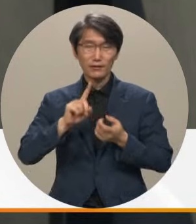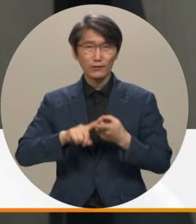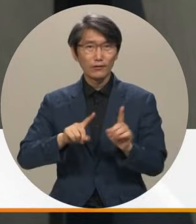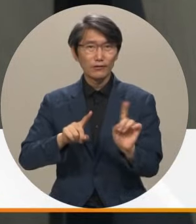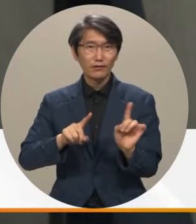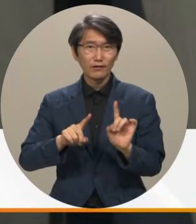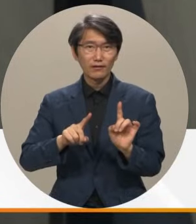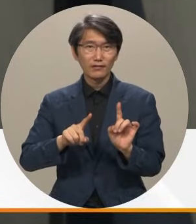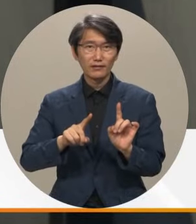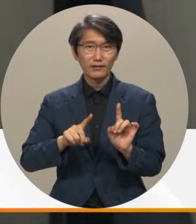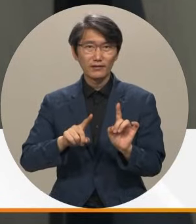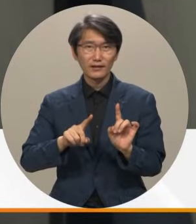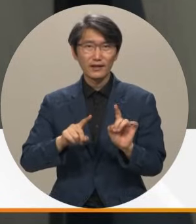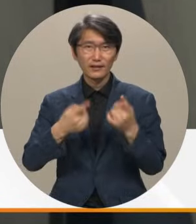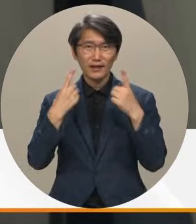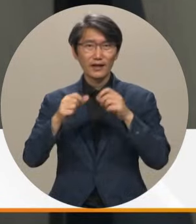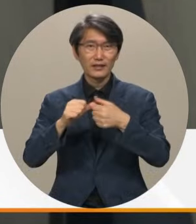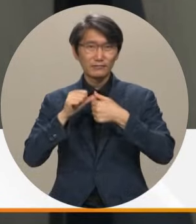어떤 입시